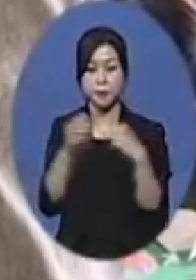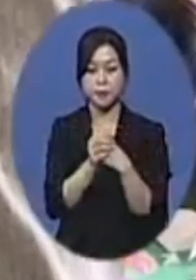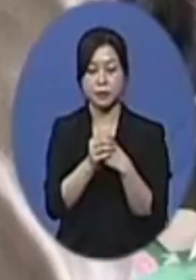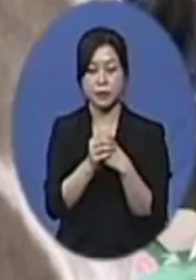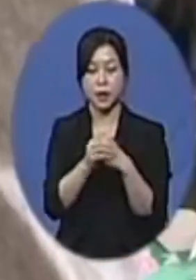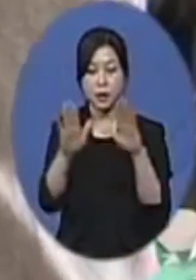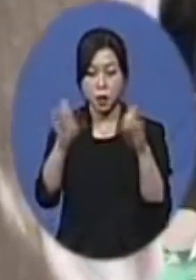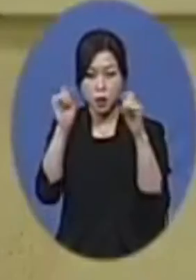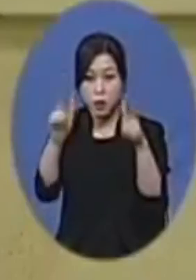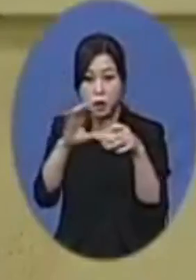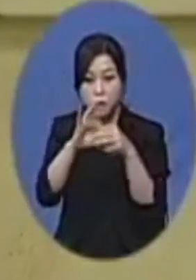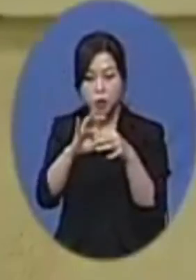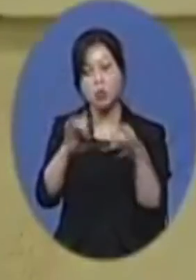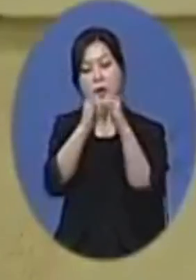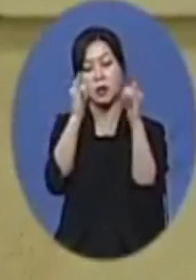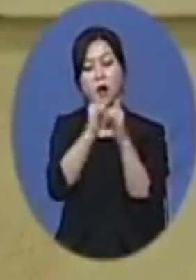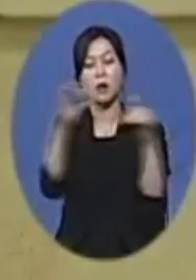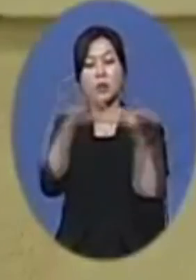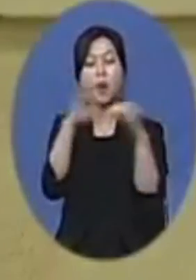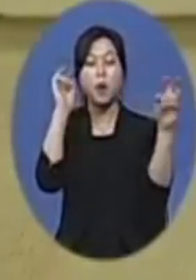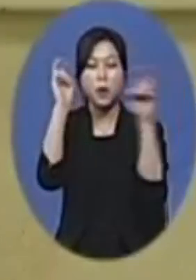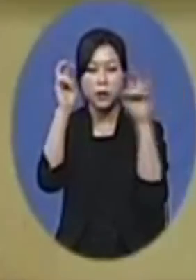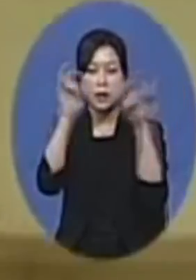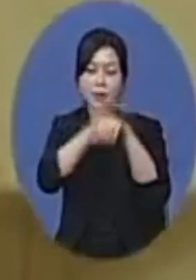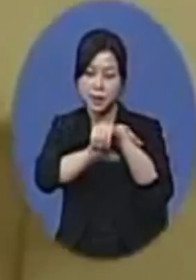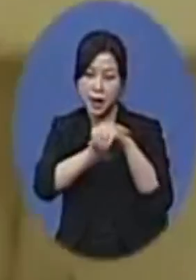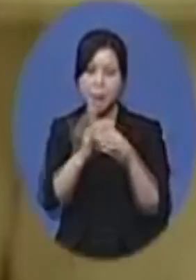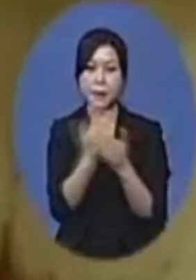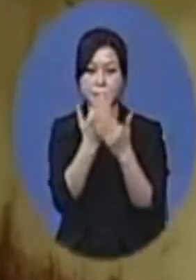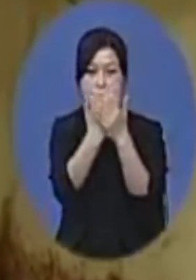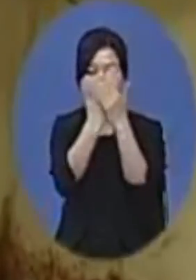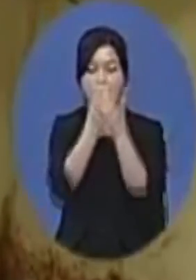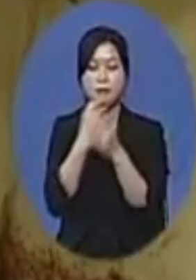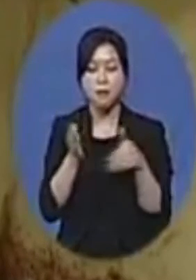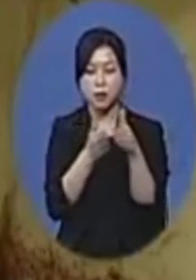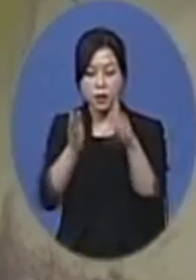기업이 질적으로 성장해 경기도가 따뜻하고 살기 좋은